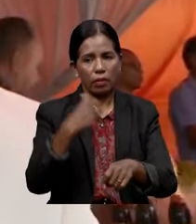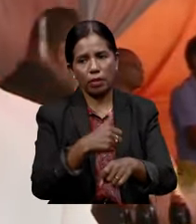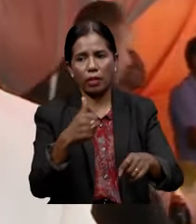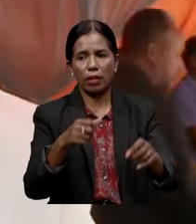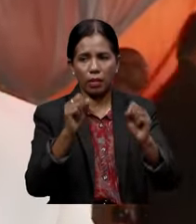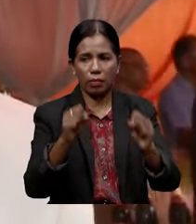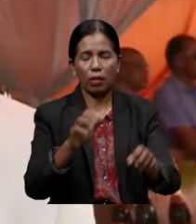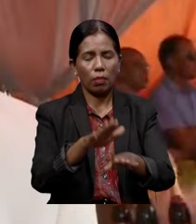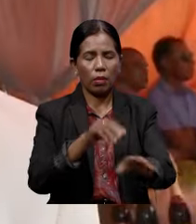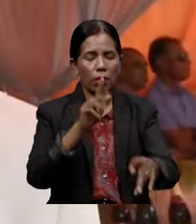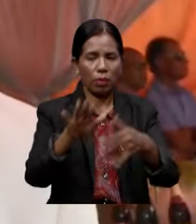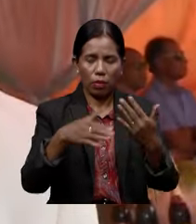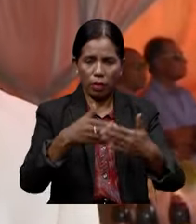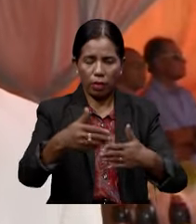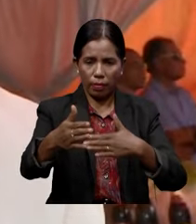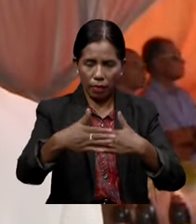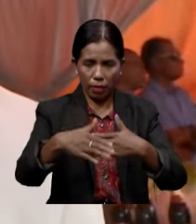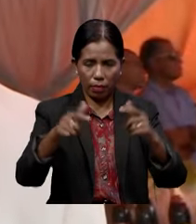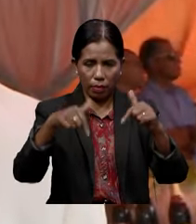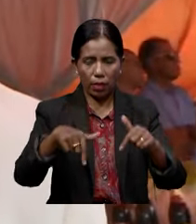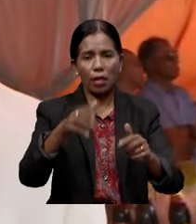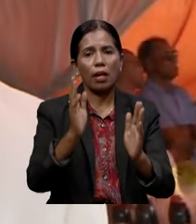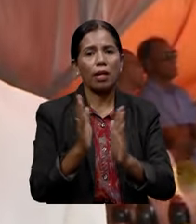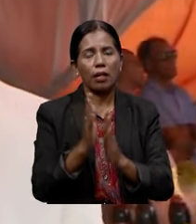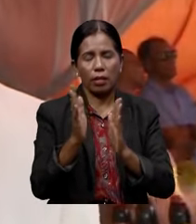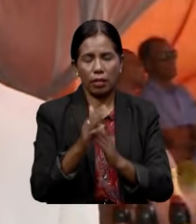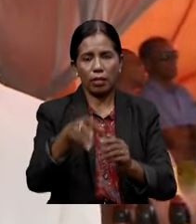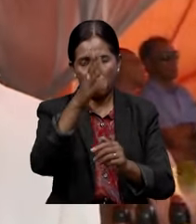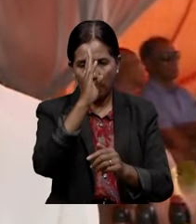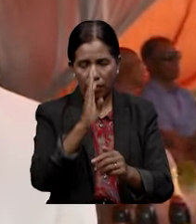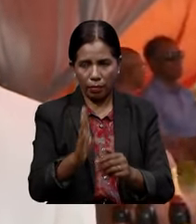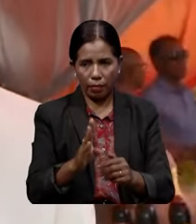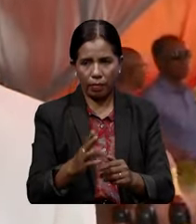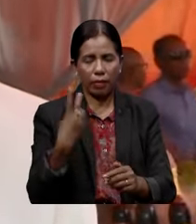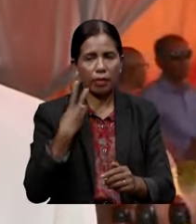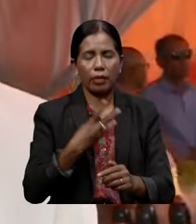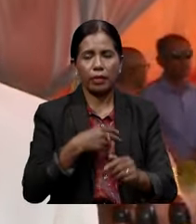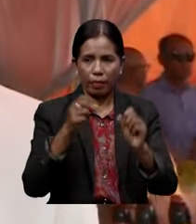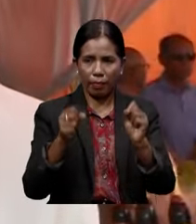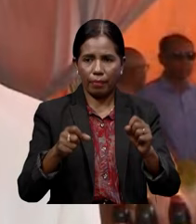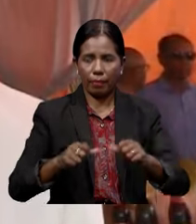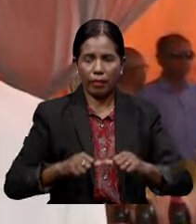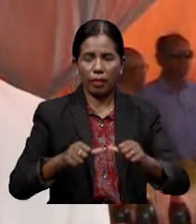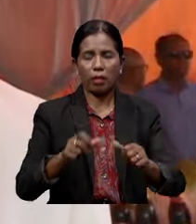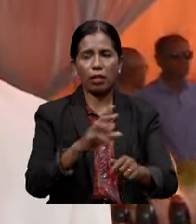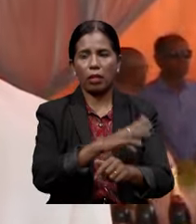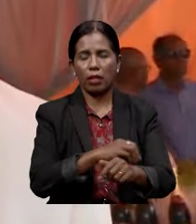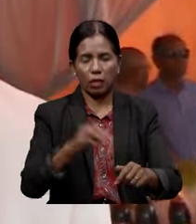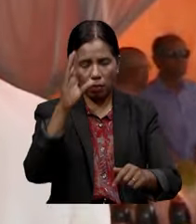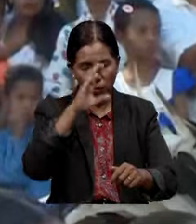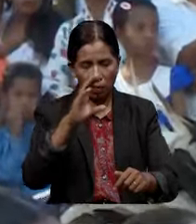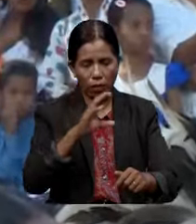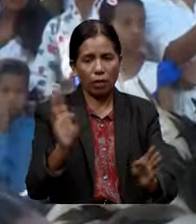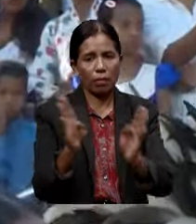bele data e mo tutu ka pisi kan ne hahi ne maroma libu malu kamu itani kita mos buka tu serani sir buka sai anesan